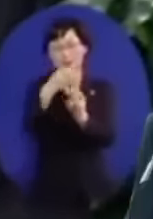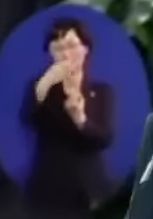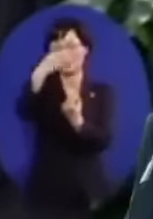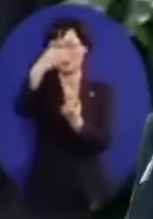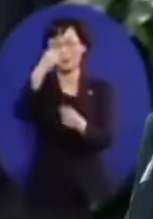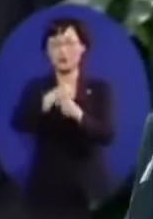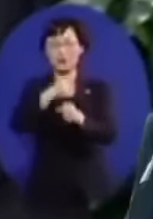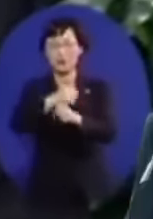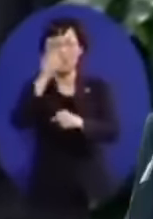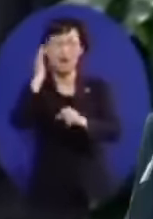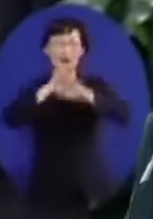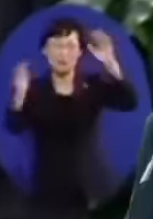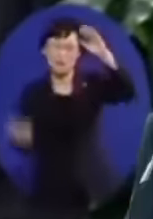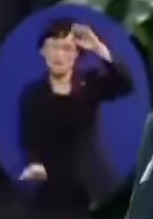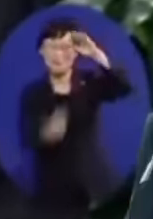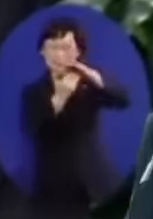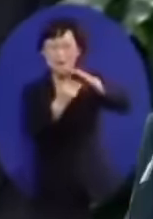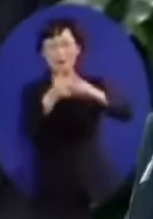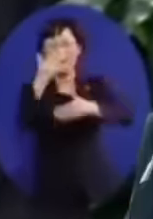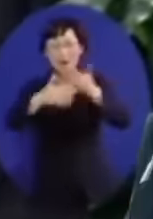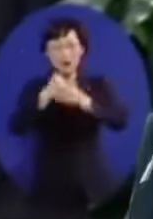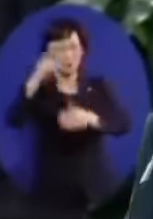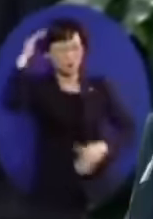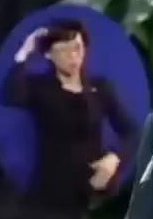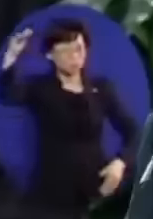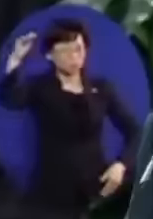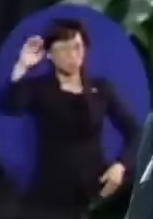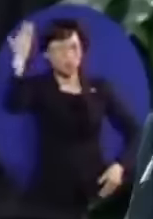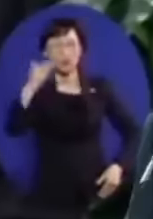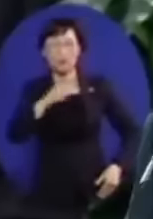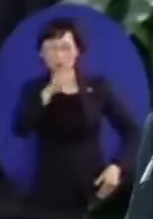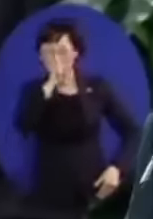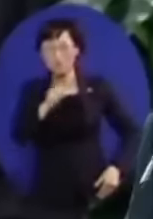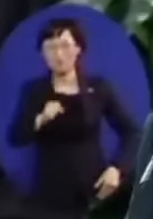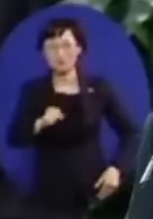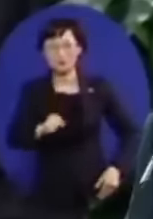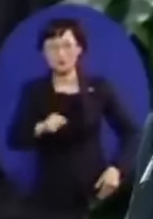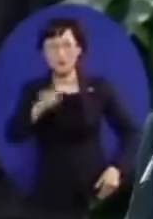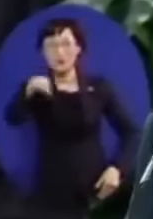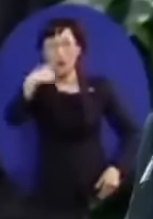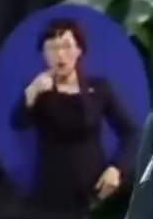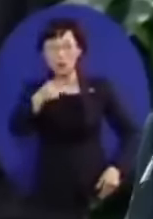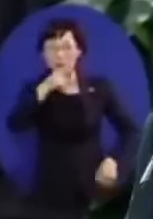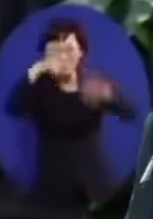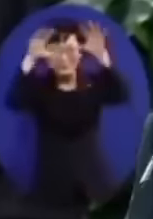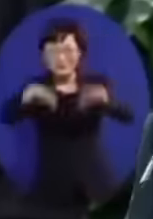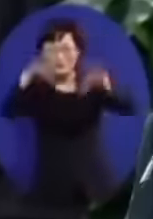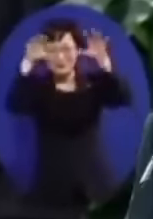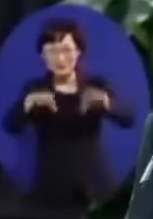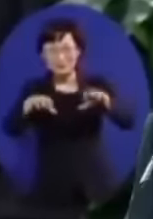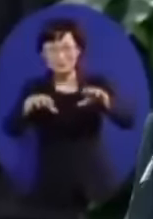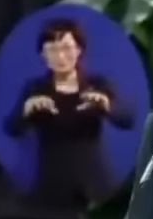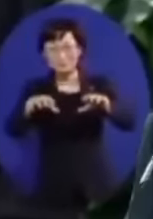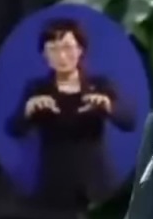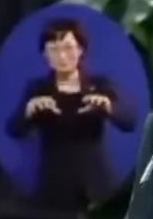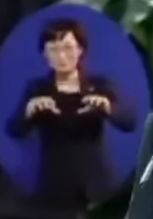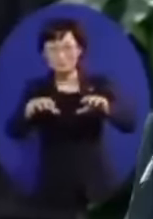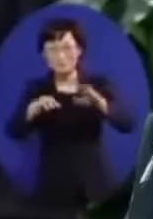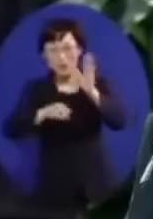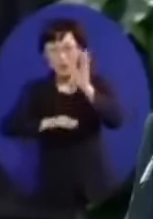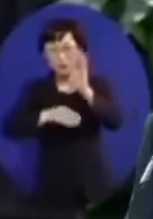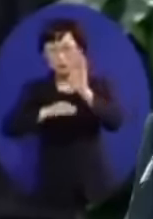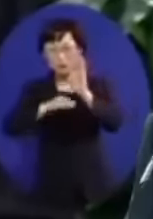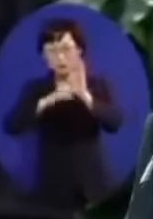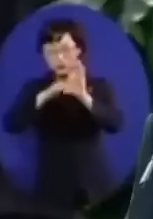하늘에 닿게 하여 하나님과 동등하게 되자, 그 다음에는 홍수를 내어도 물이